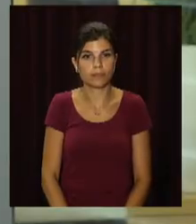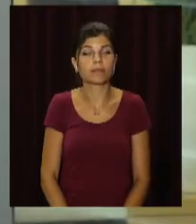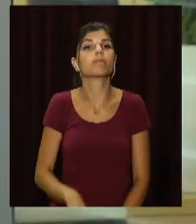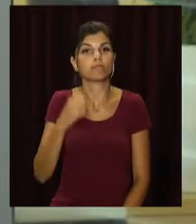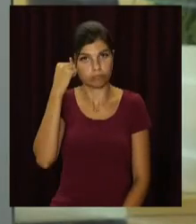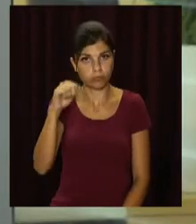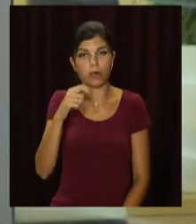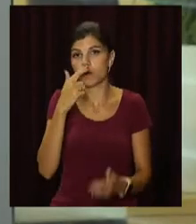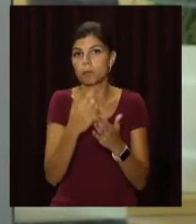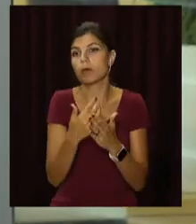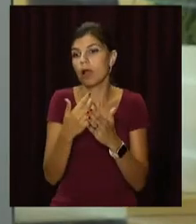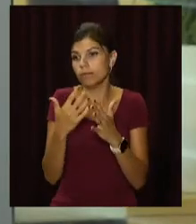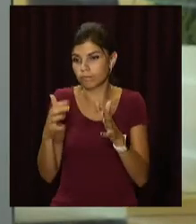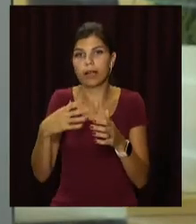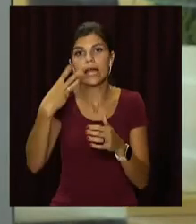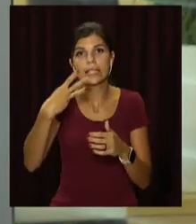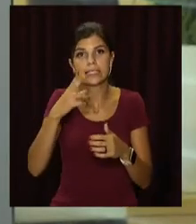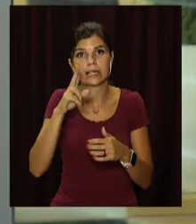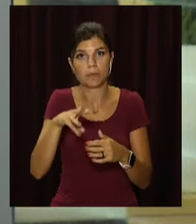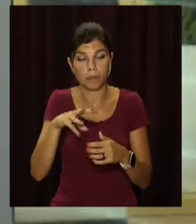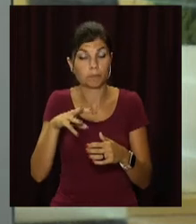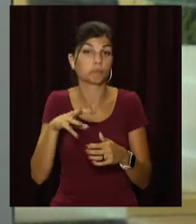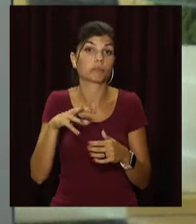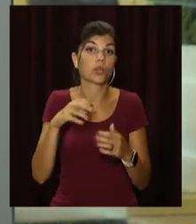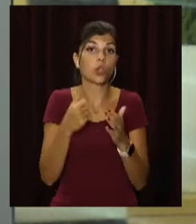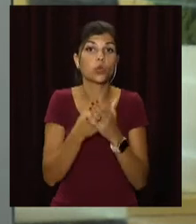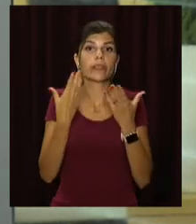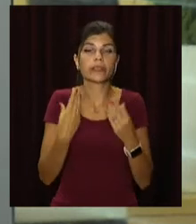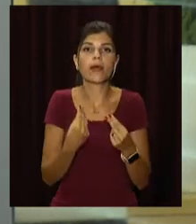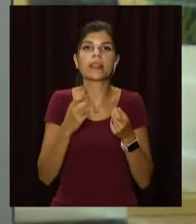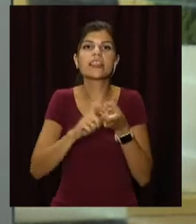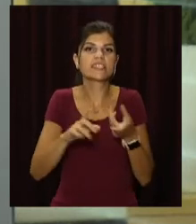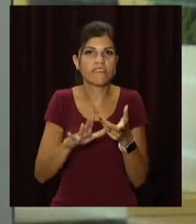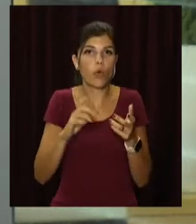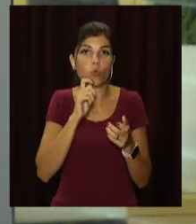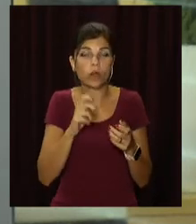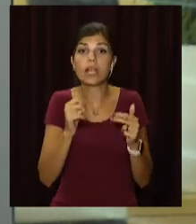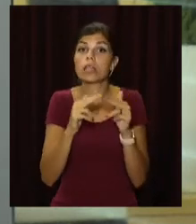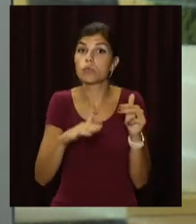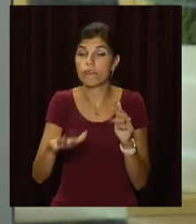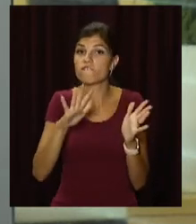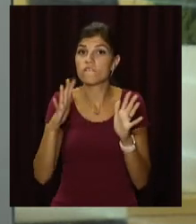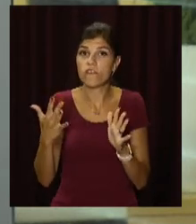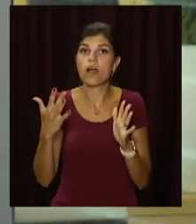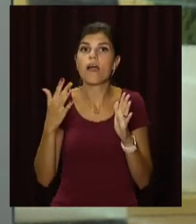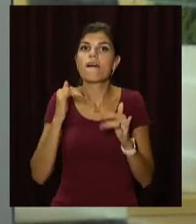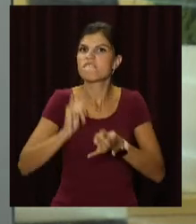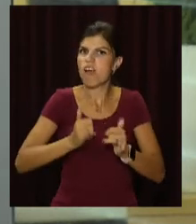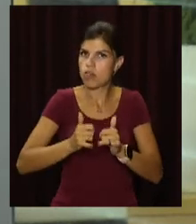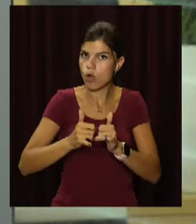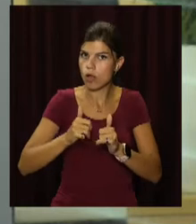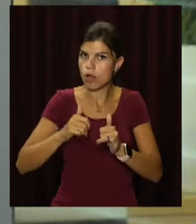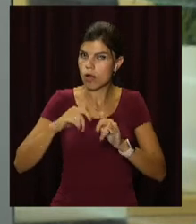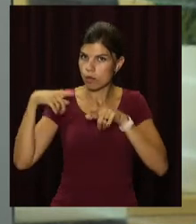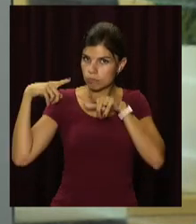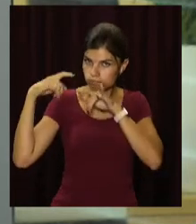Подолали 30 кілометрів до 30-ї річниці Незалежності України. На Дніпропетровщині відбувся велопробіг, учасники